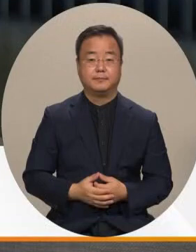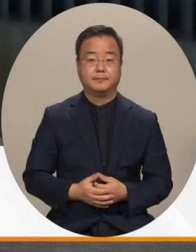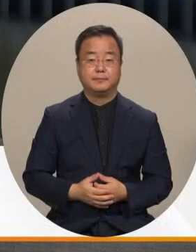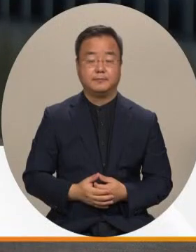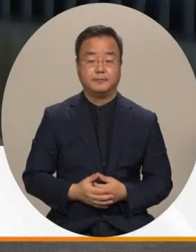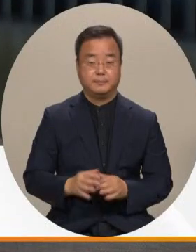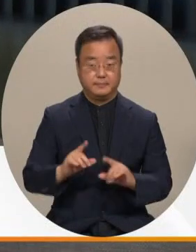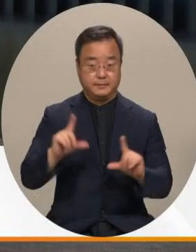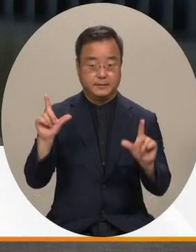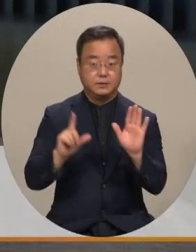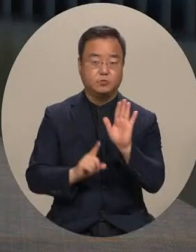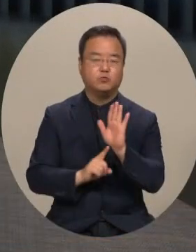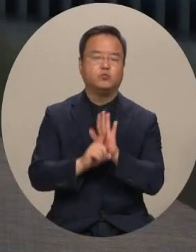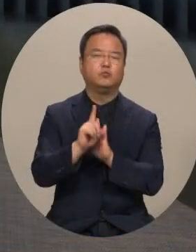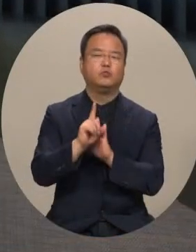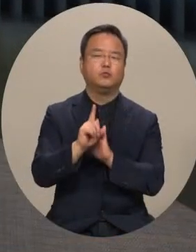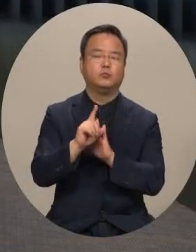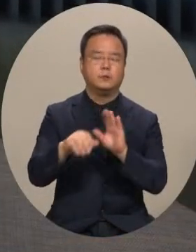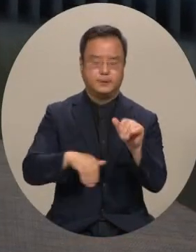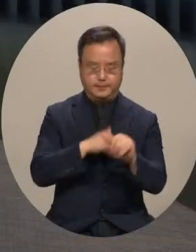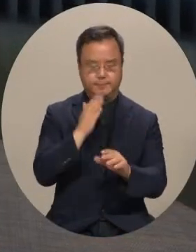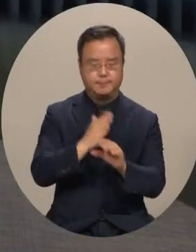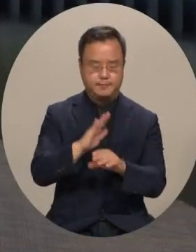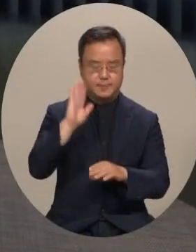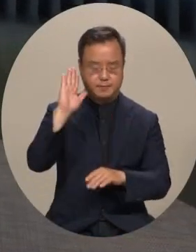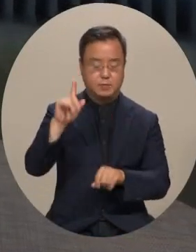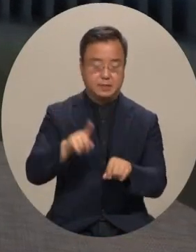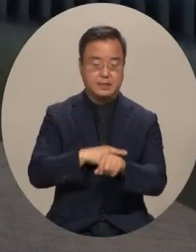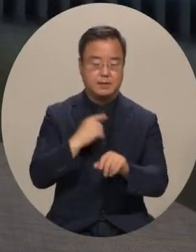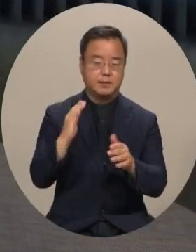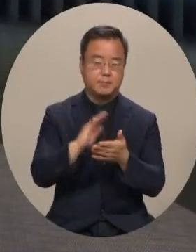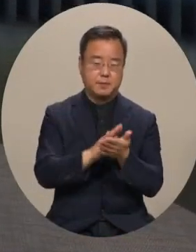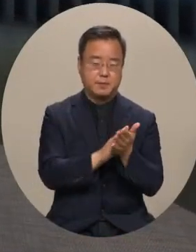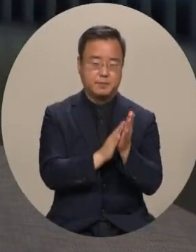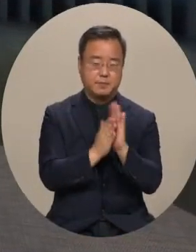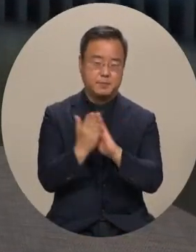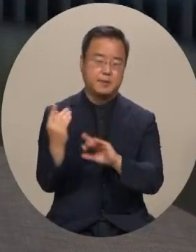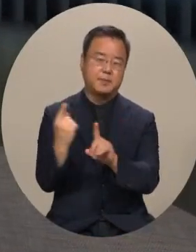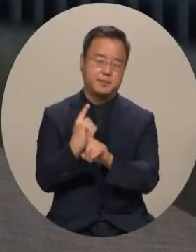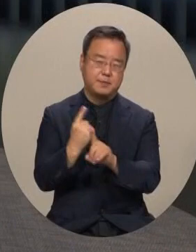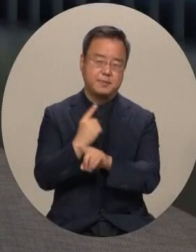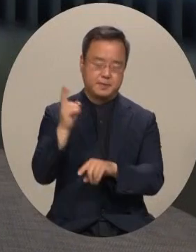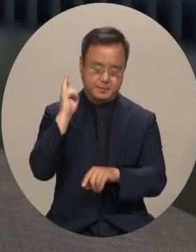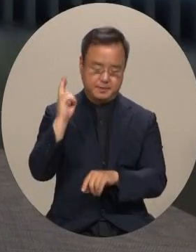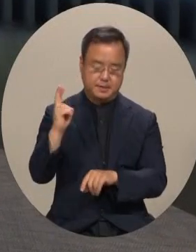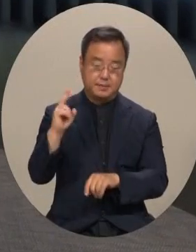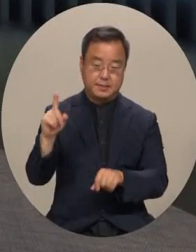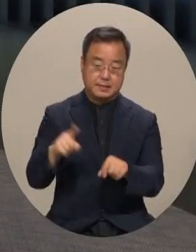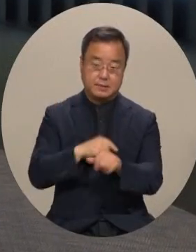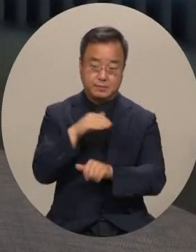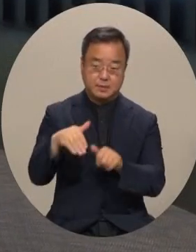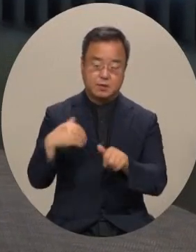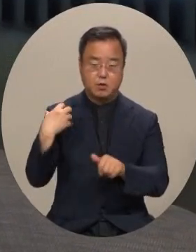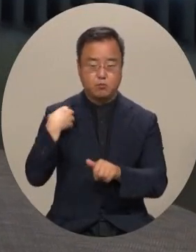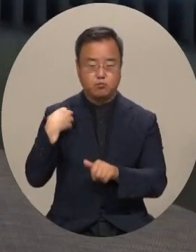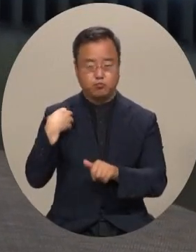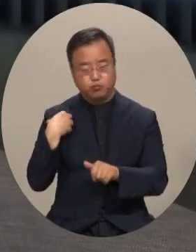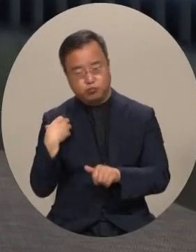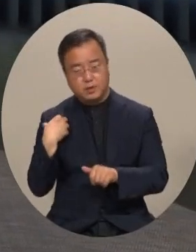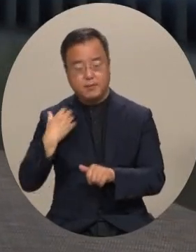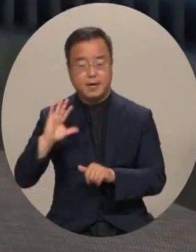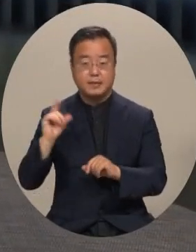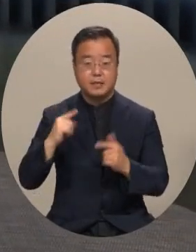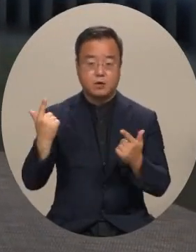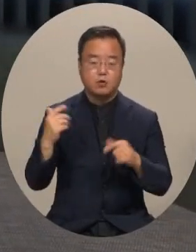기후 변화로 인해서 우리 주변의 환경이 앞으로도 좀 많이 달라질 것 같은데요 생태에 큰 부담을 주지 않으면서도